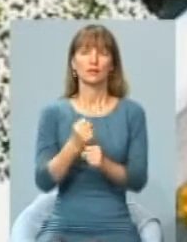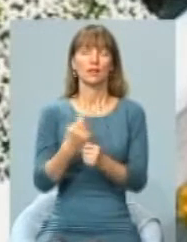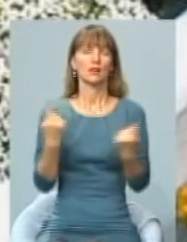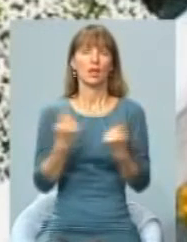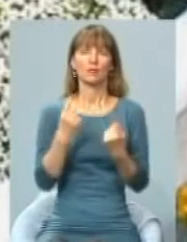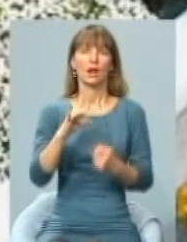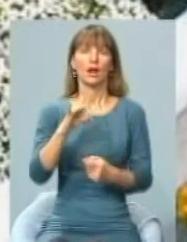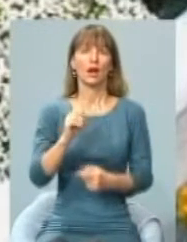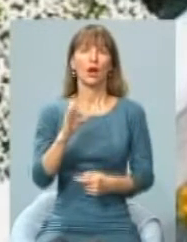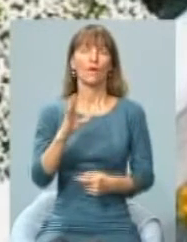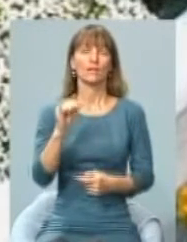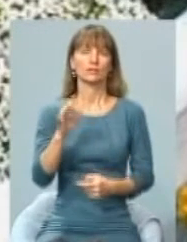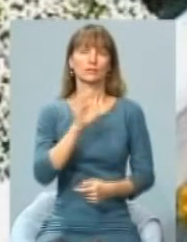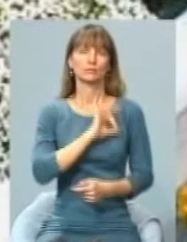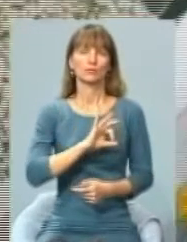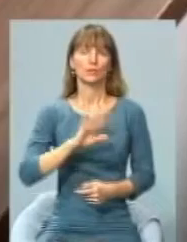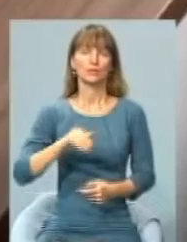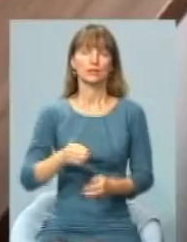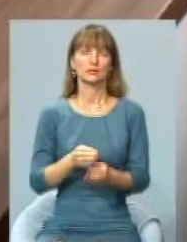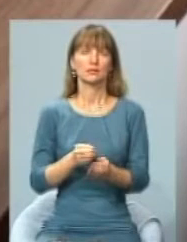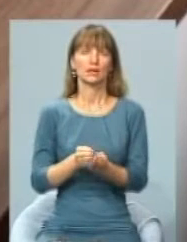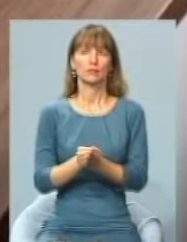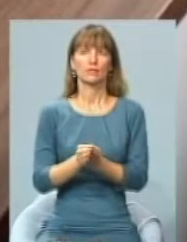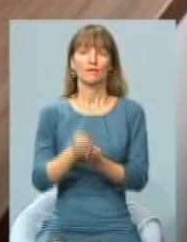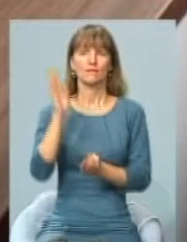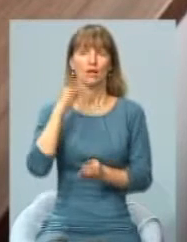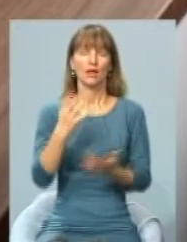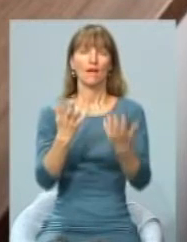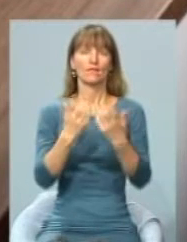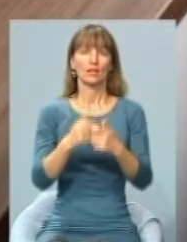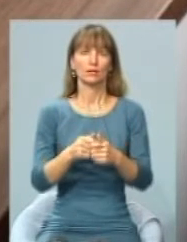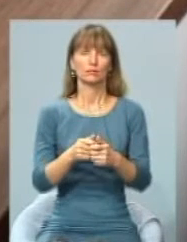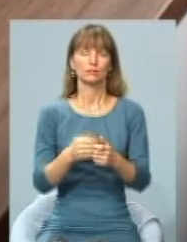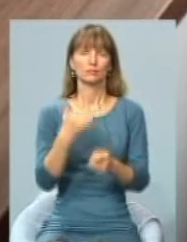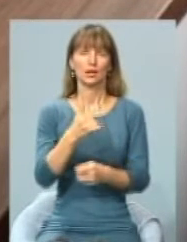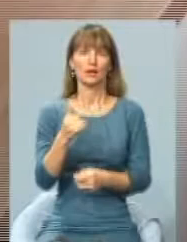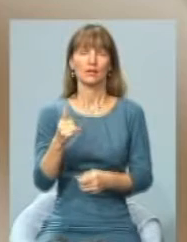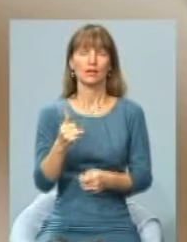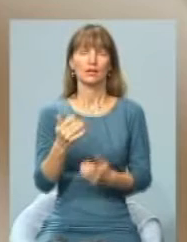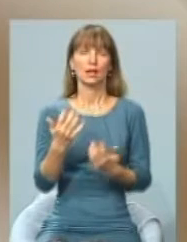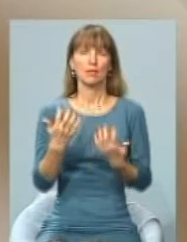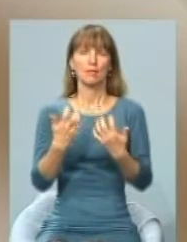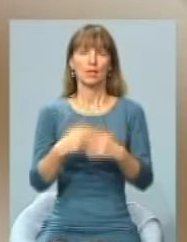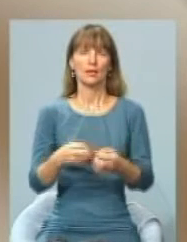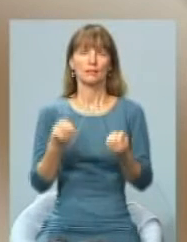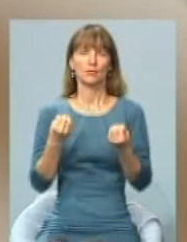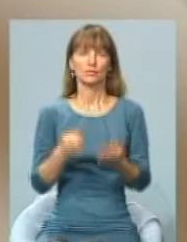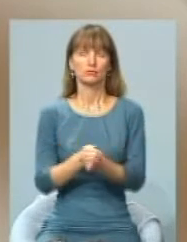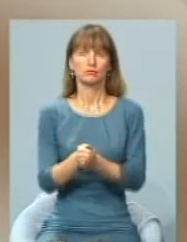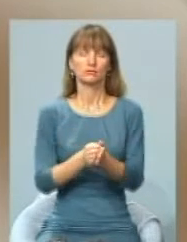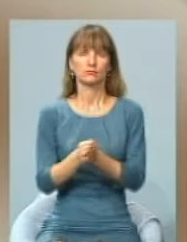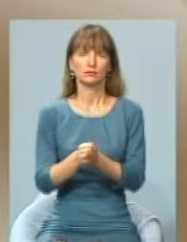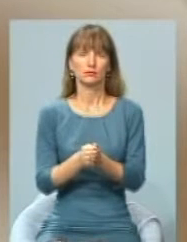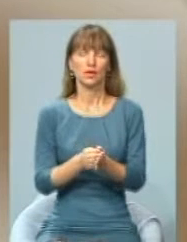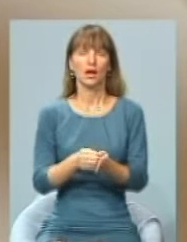допомогою якої використана після миття рук вода автоматично поливає рослину. Механізм дії простий. Ви миєте руки в раковині,